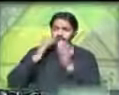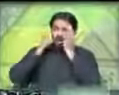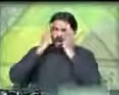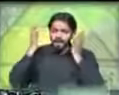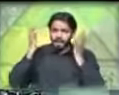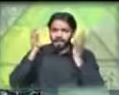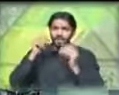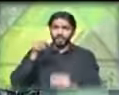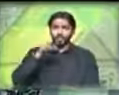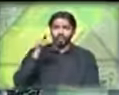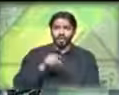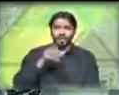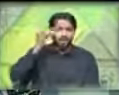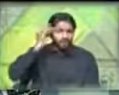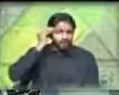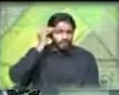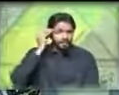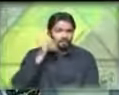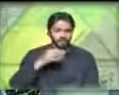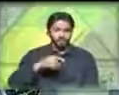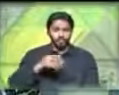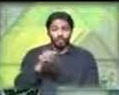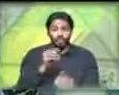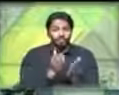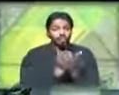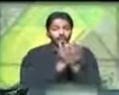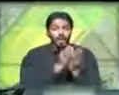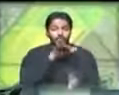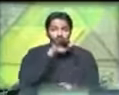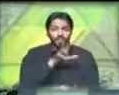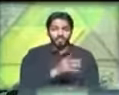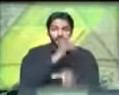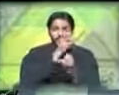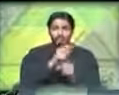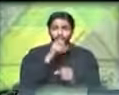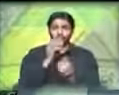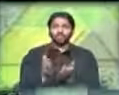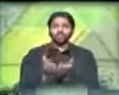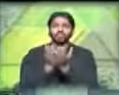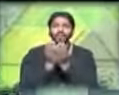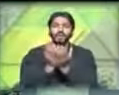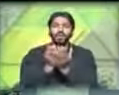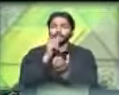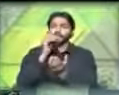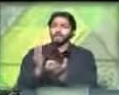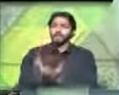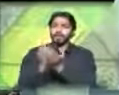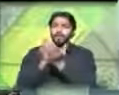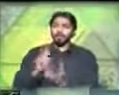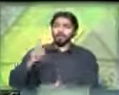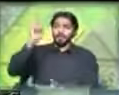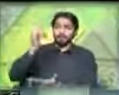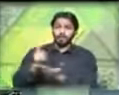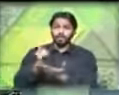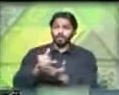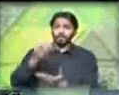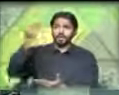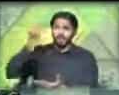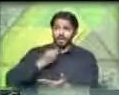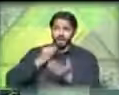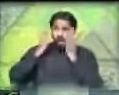بدعاء سيدنا رسول الله صلى الله عليه وسلم، صلى الله الذي عليه وسلم. كان يقول فيه: اللهم انفعني بما